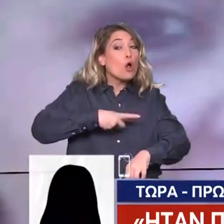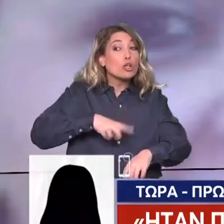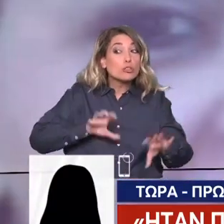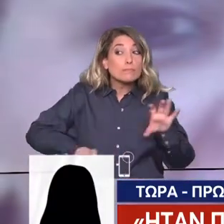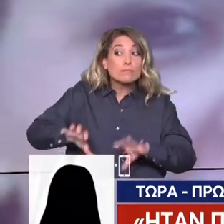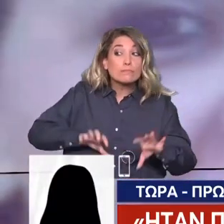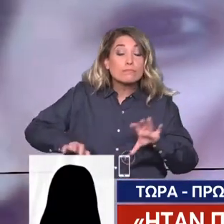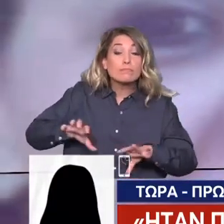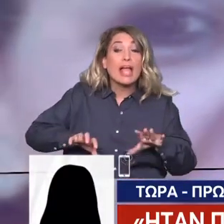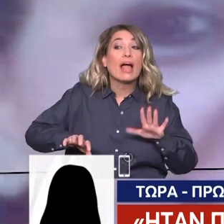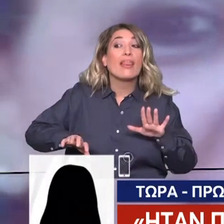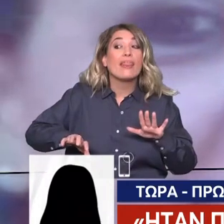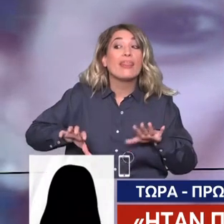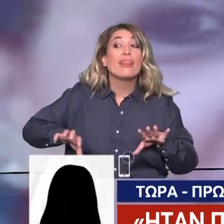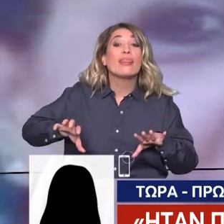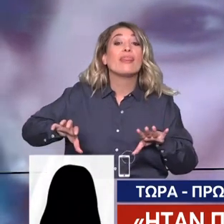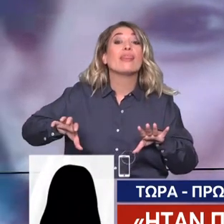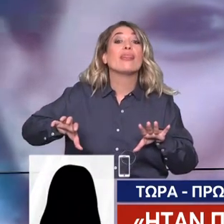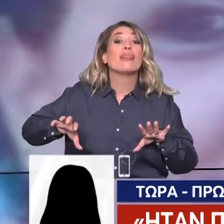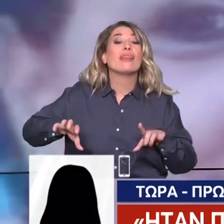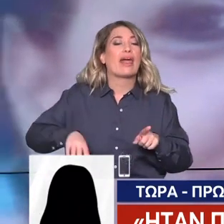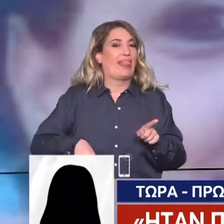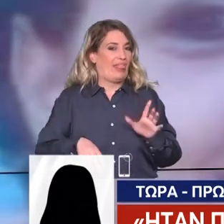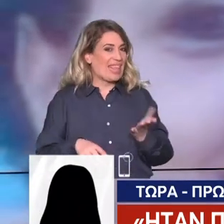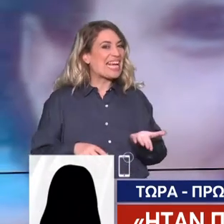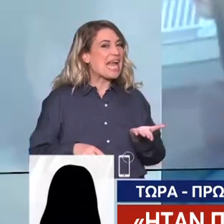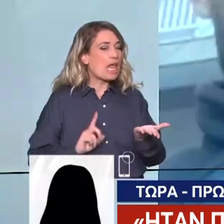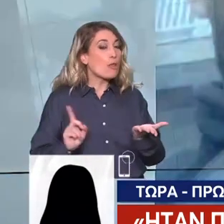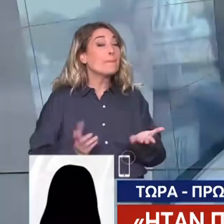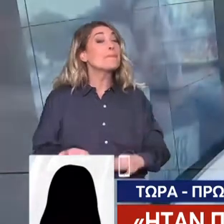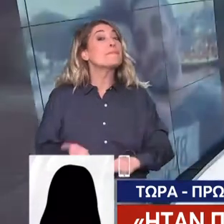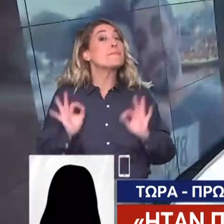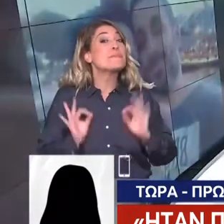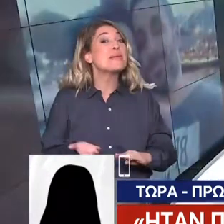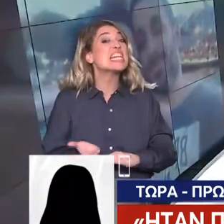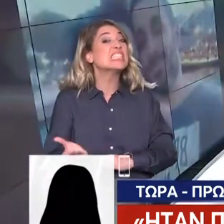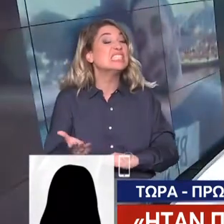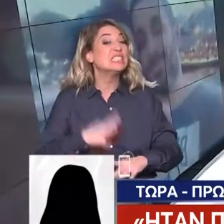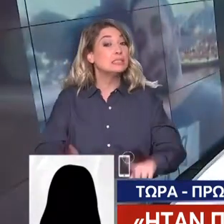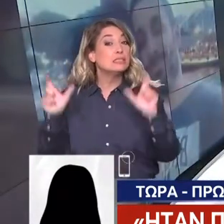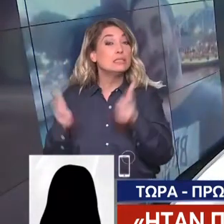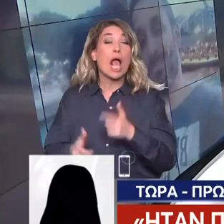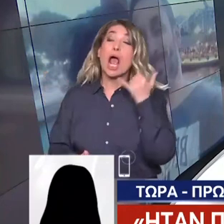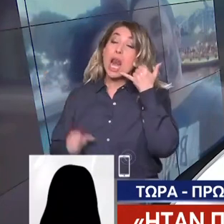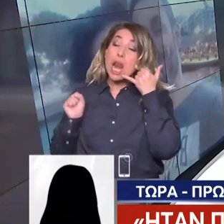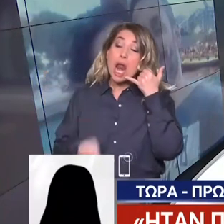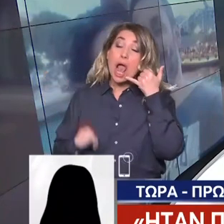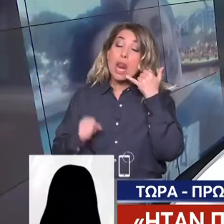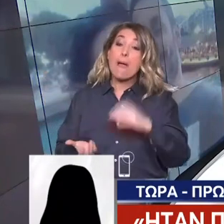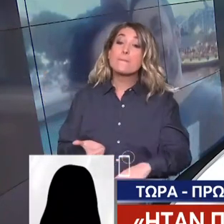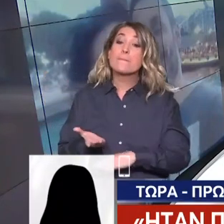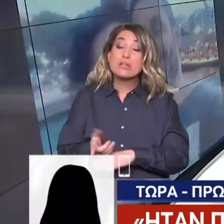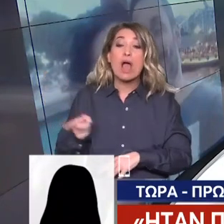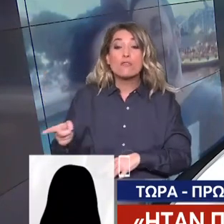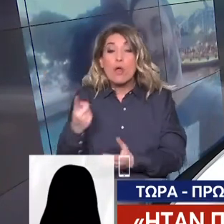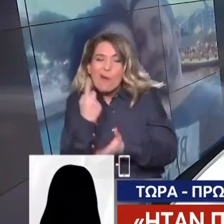δεν... Άρα δεν κάνατε απλώς καταγγελίες, του κάνατε και μηνύσεις. Ναι, μηνύσεις, ναι. Απλώς κρυβότανε,